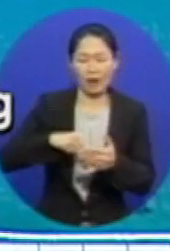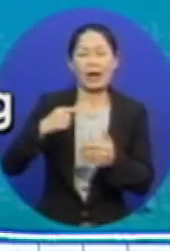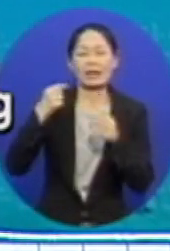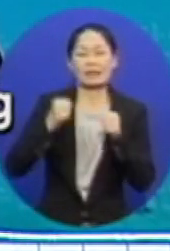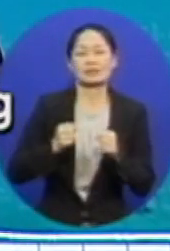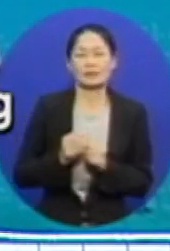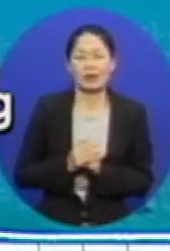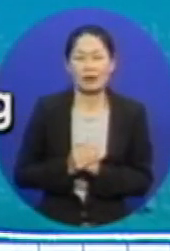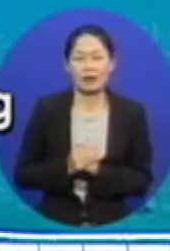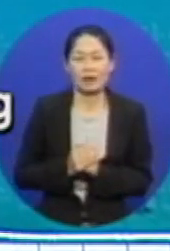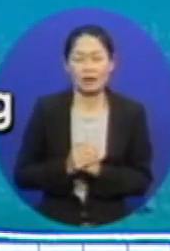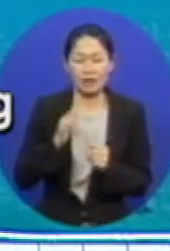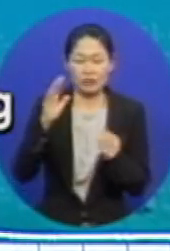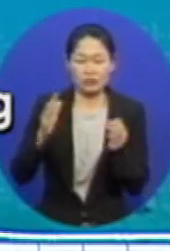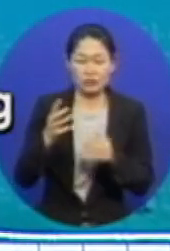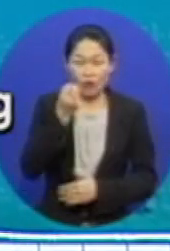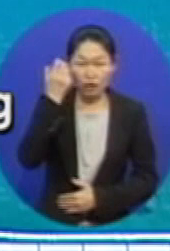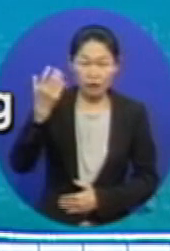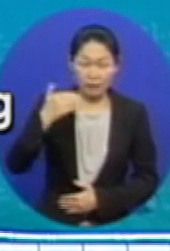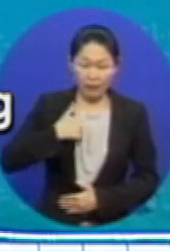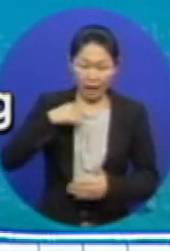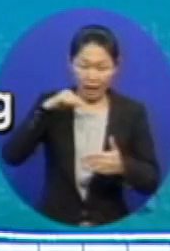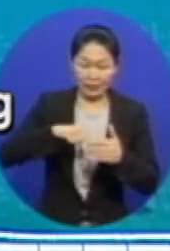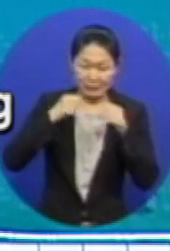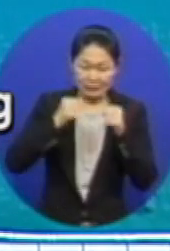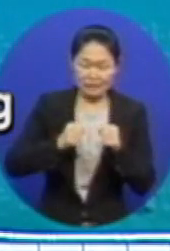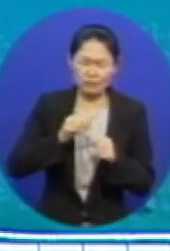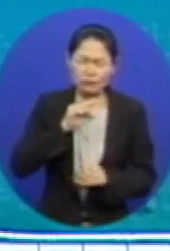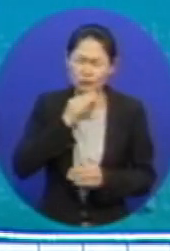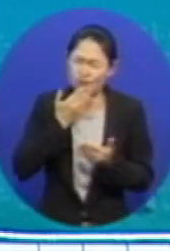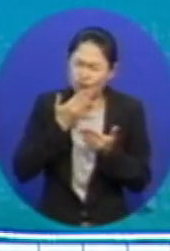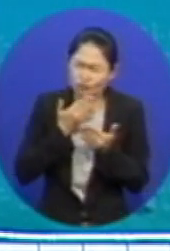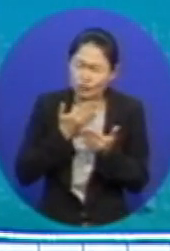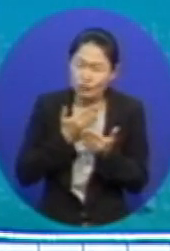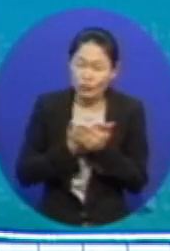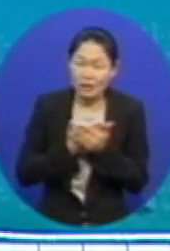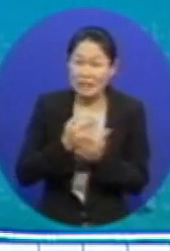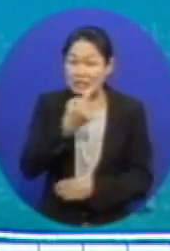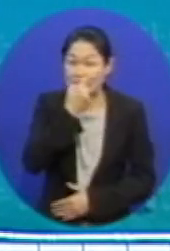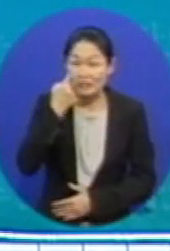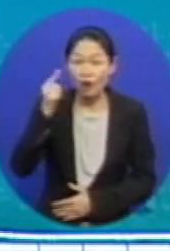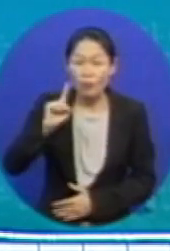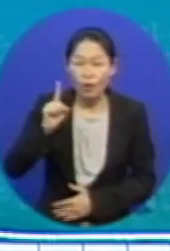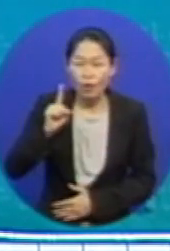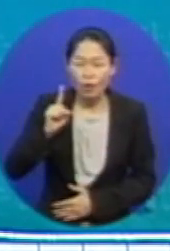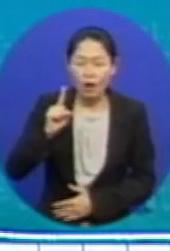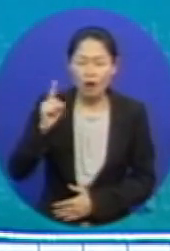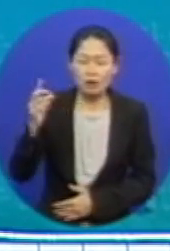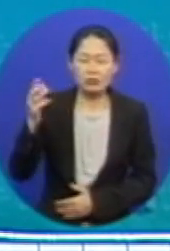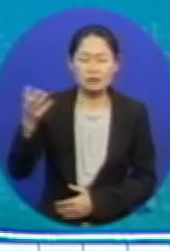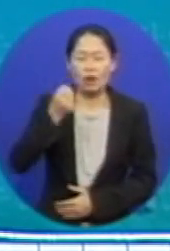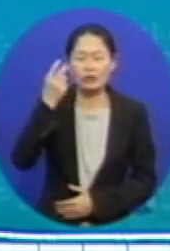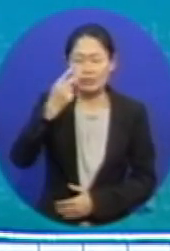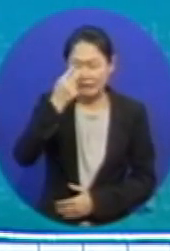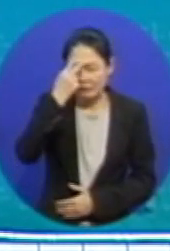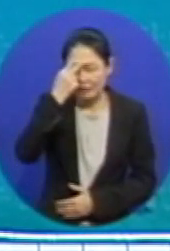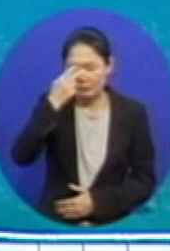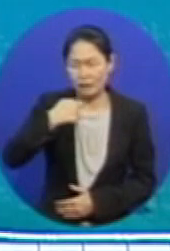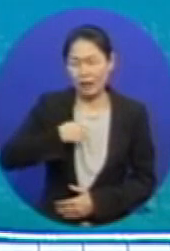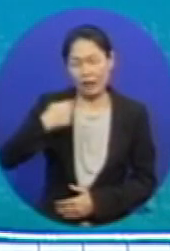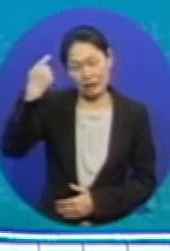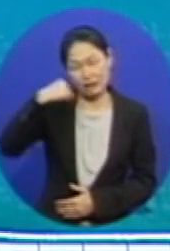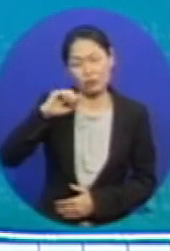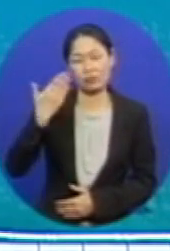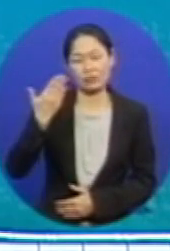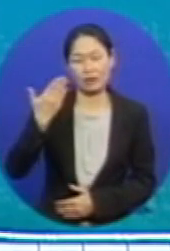계시다고 하는 결정적인 증거 중에 하나가 내 안에 계시는 성령의 근심을 내가 느끼는 겁니다